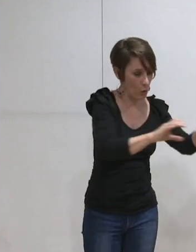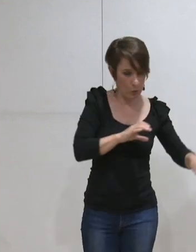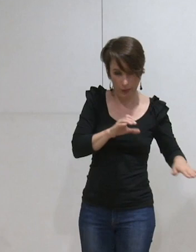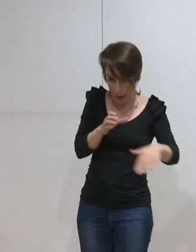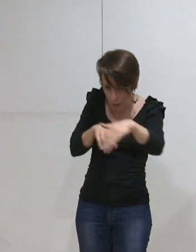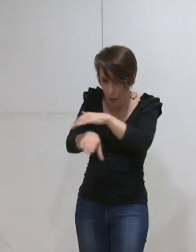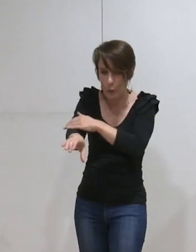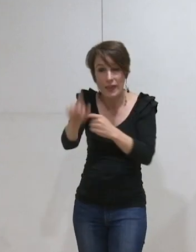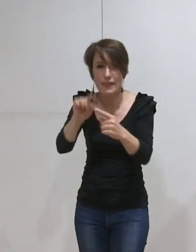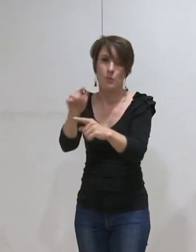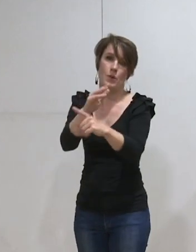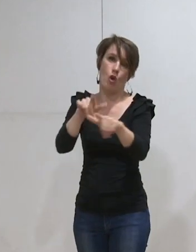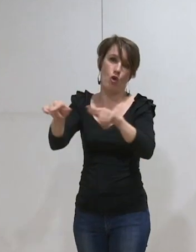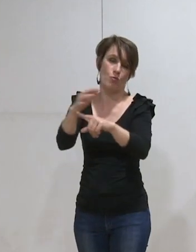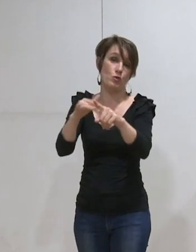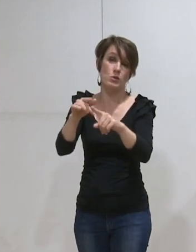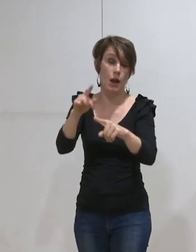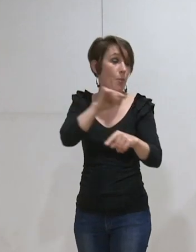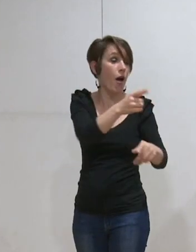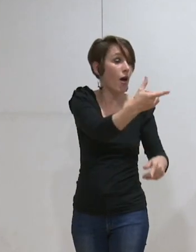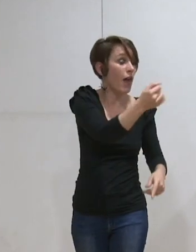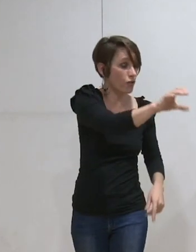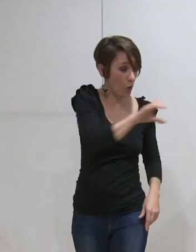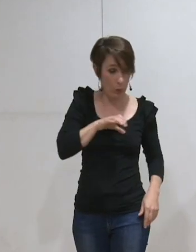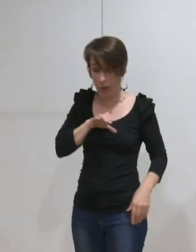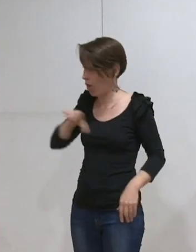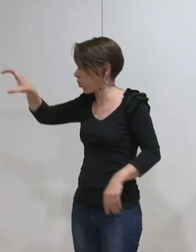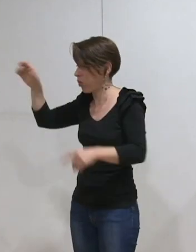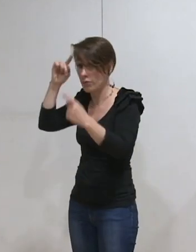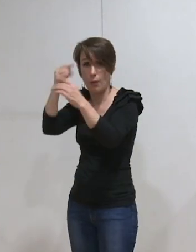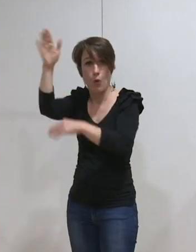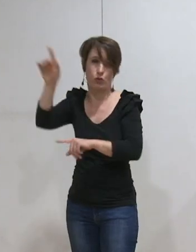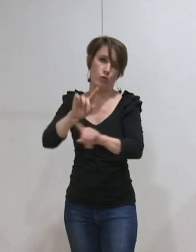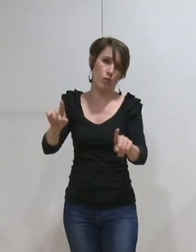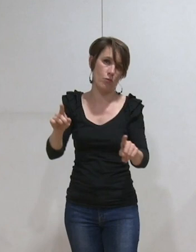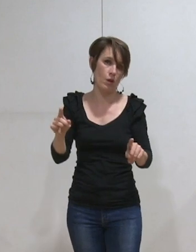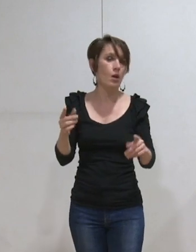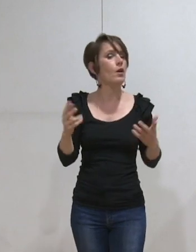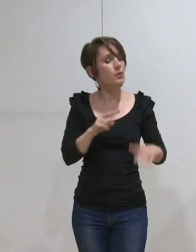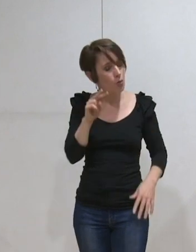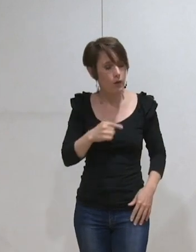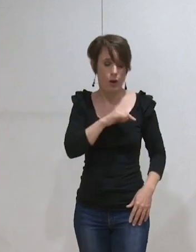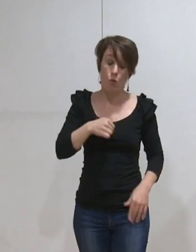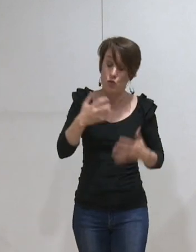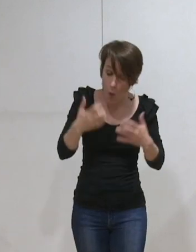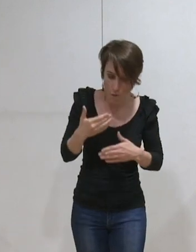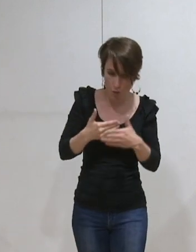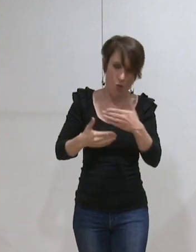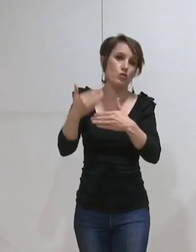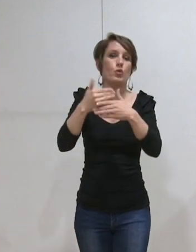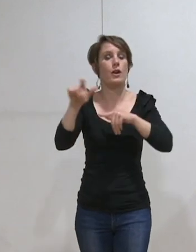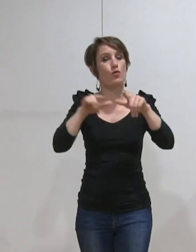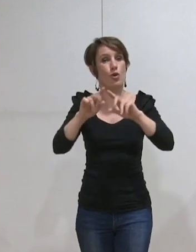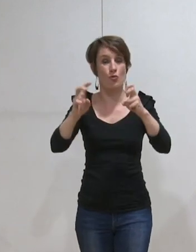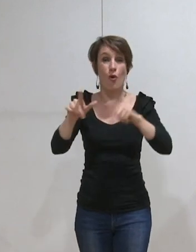chose euh donc il y a là une une volonté forte de construire du logement à loyer réglementé du logement social